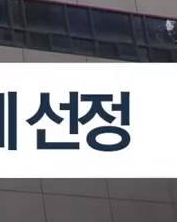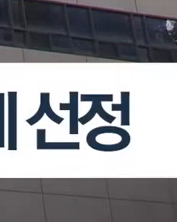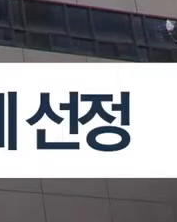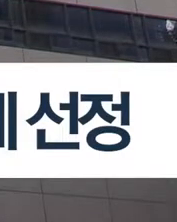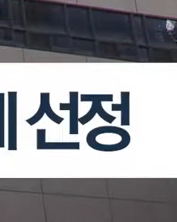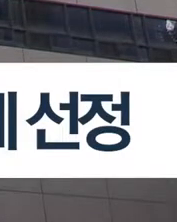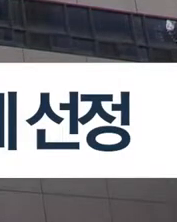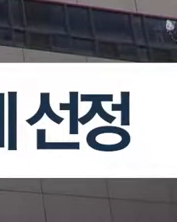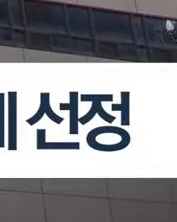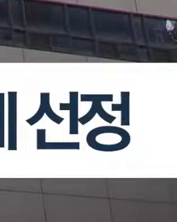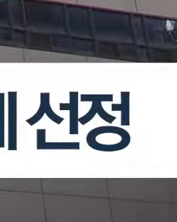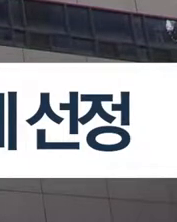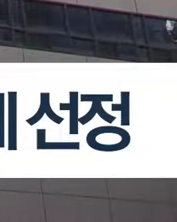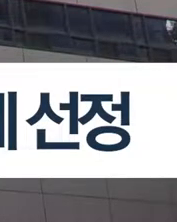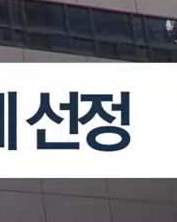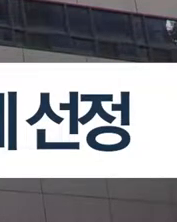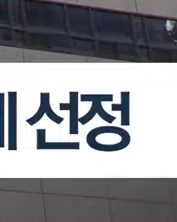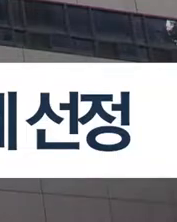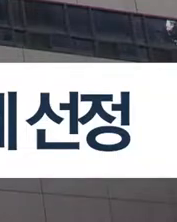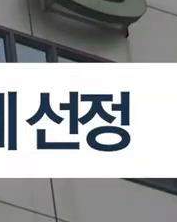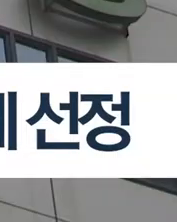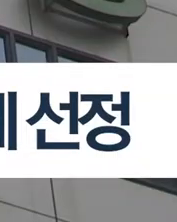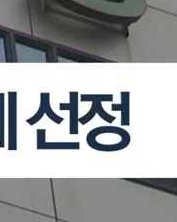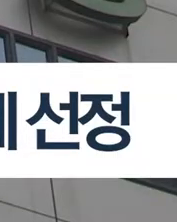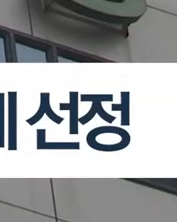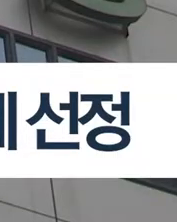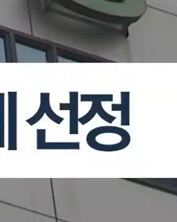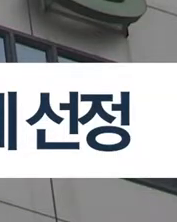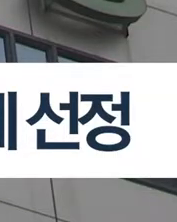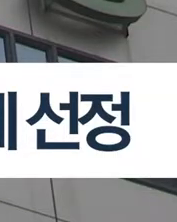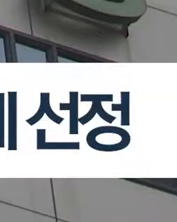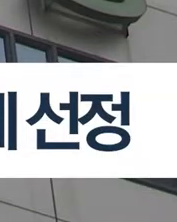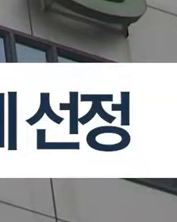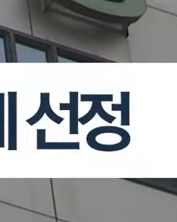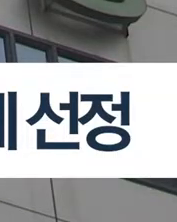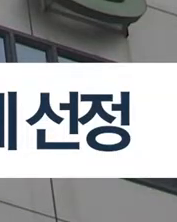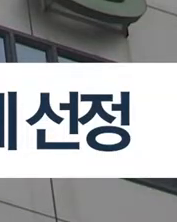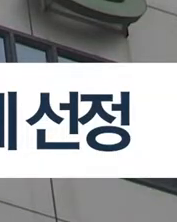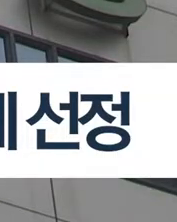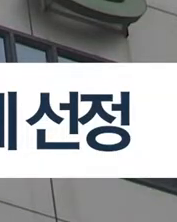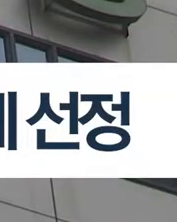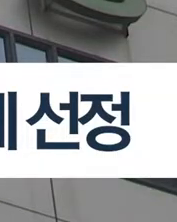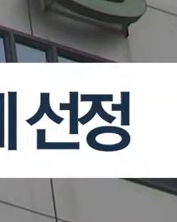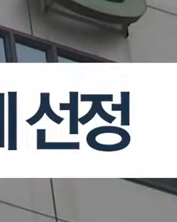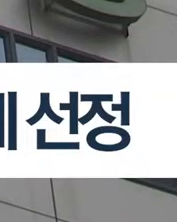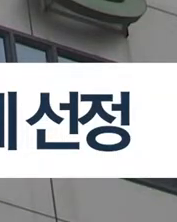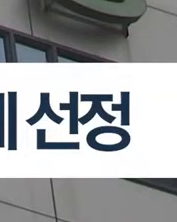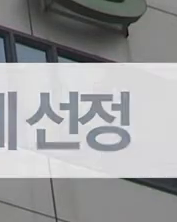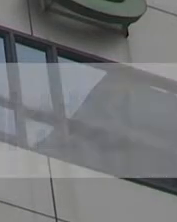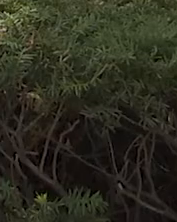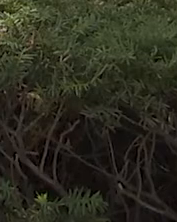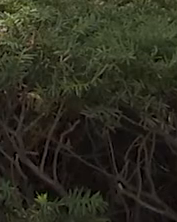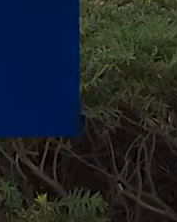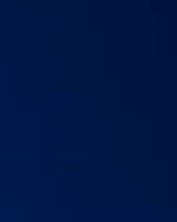강서구가 행정안전부가 주관한 2021 지방자치단체 재정 분석에서 우수 자치단체로 선정됐습니다.